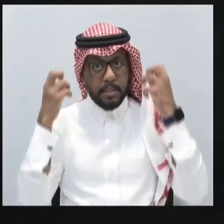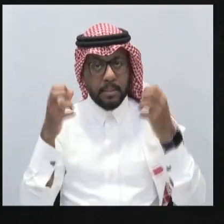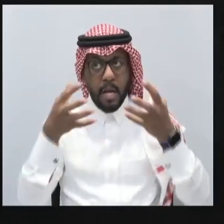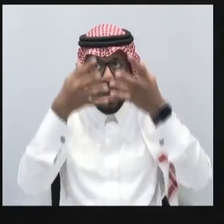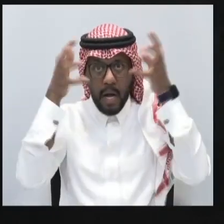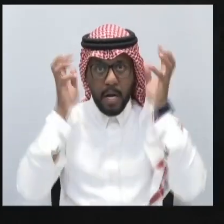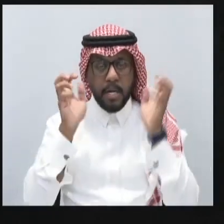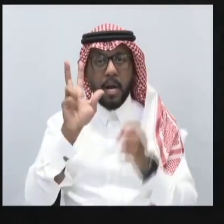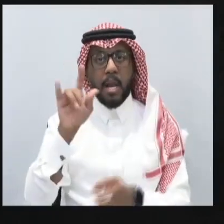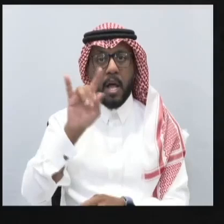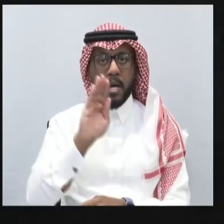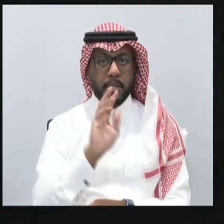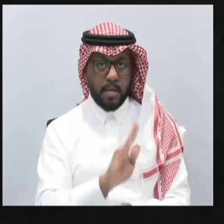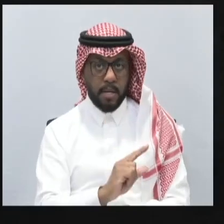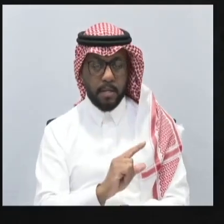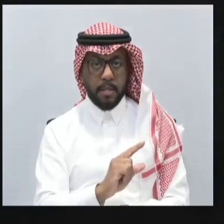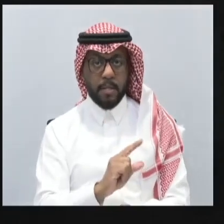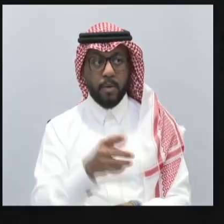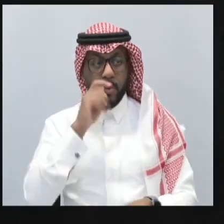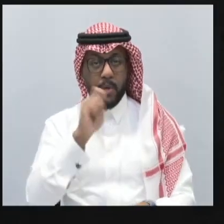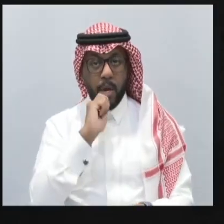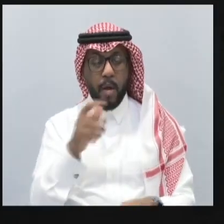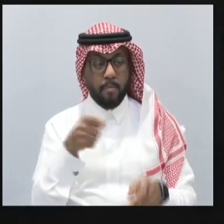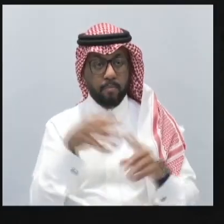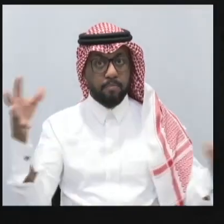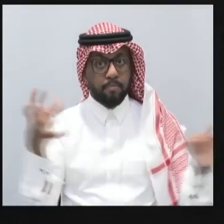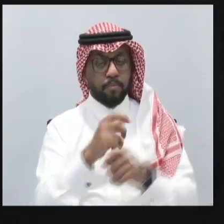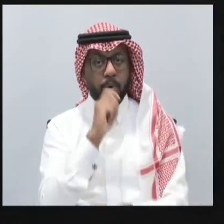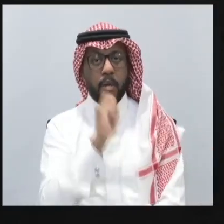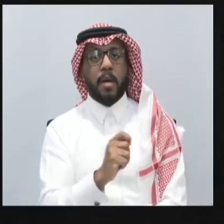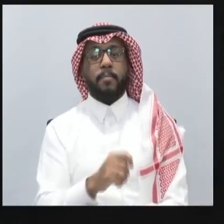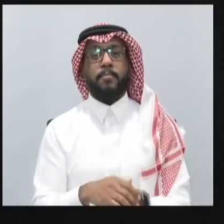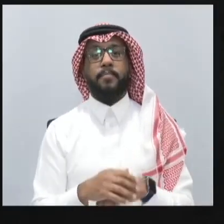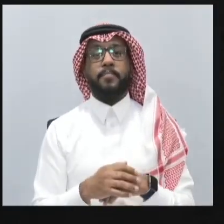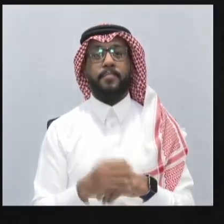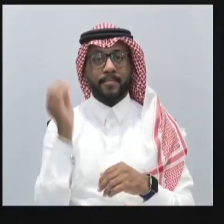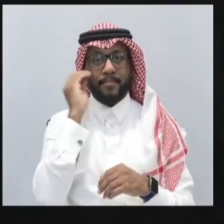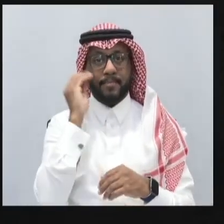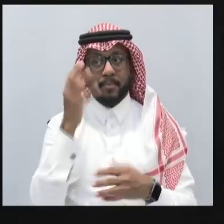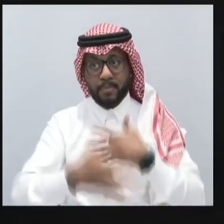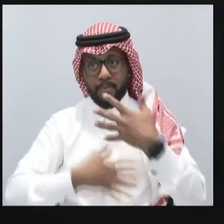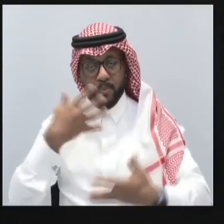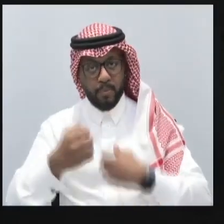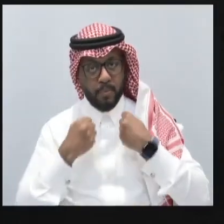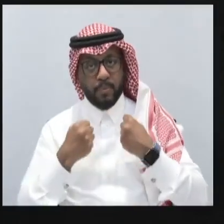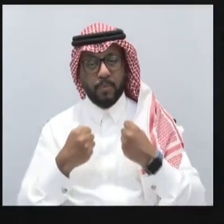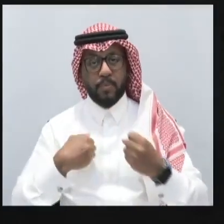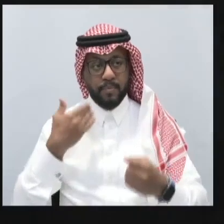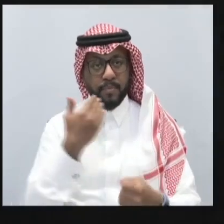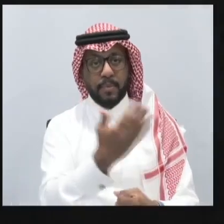الحيوانات اللي تتغذى على اللحوم عشان تحصل على الطاقه وايش تقدر تمارس